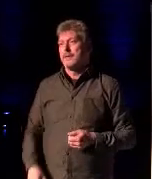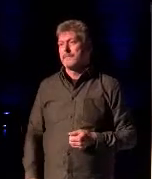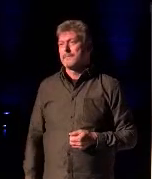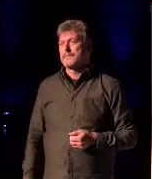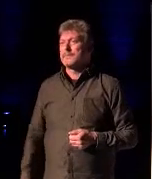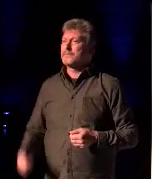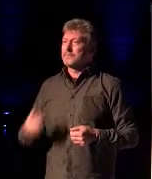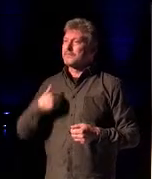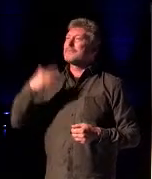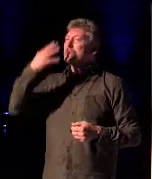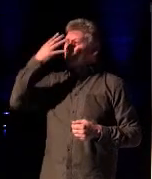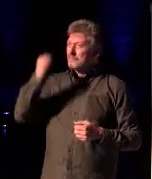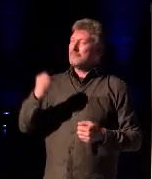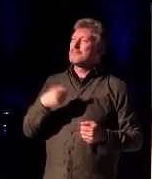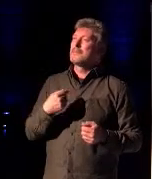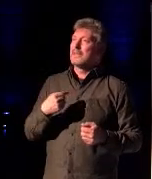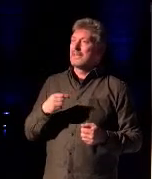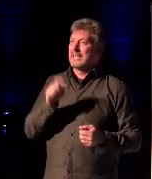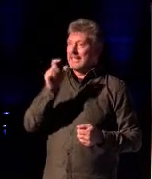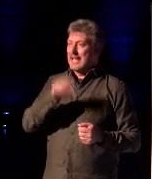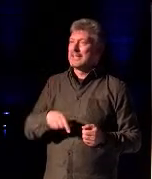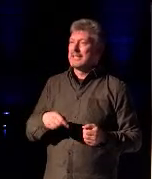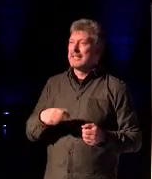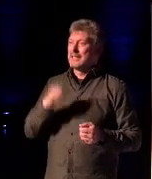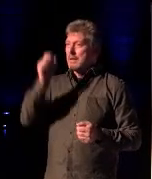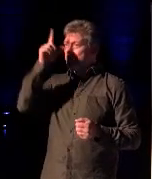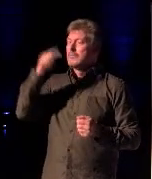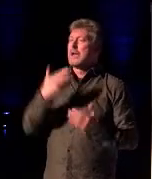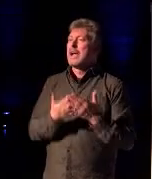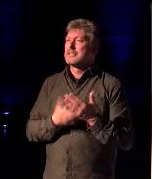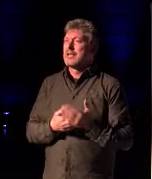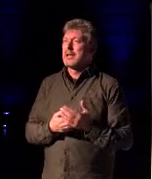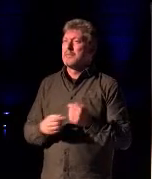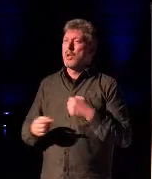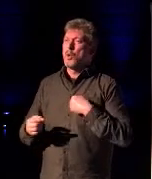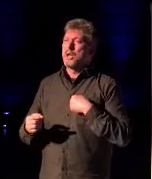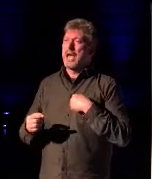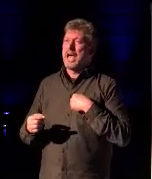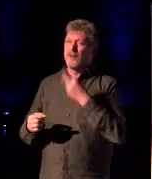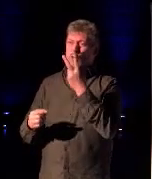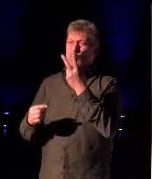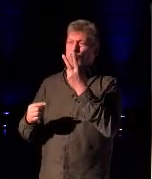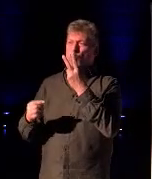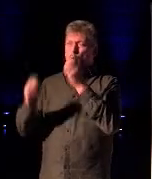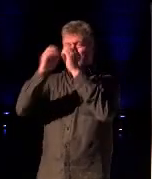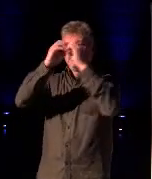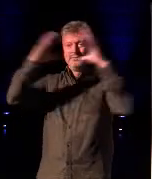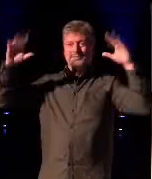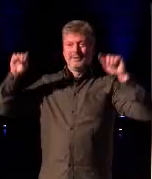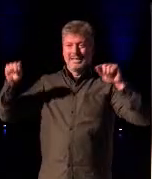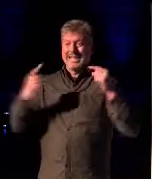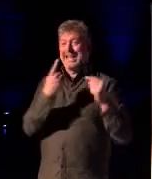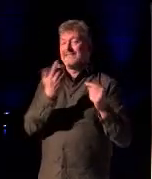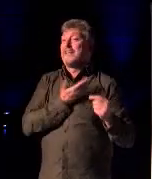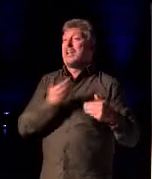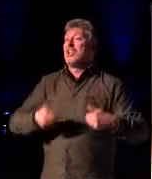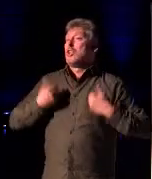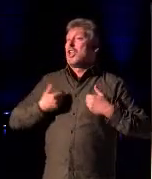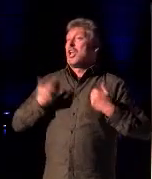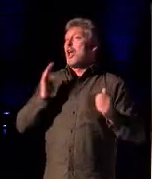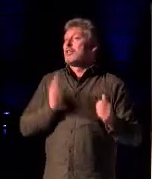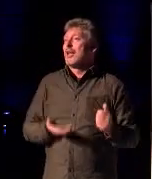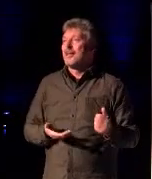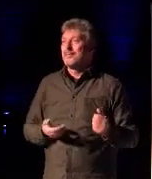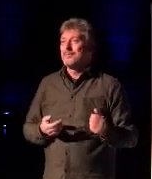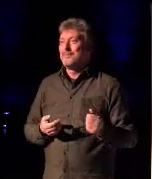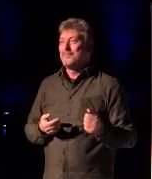Jeg husket henne når jeg kom på det eksempelet. Og jeg så for meg to scenarier. Det ene var en veldig glad dame